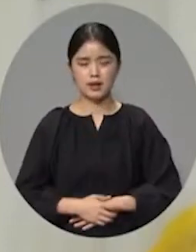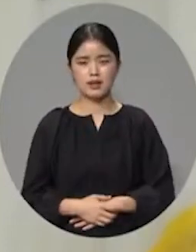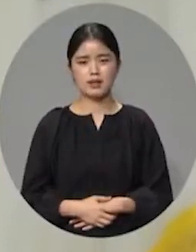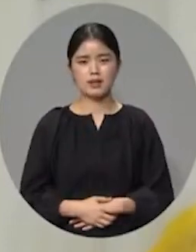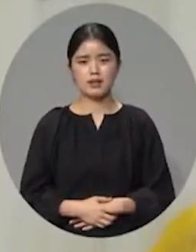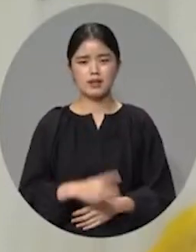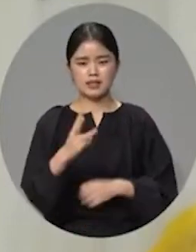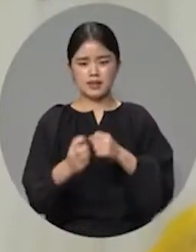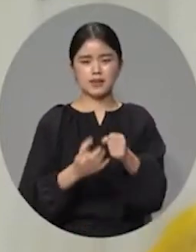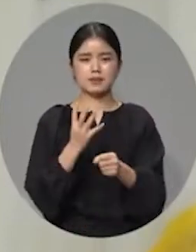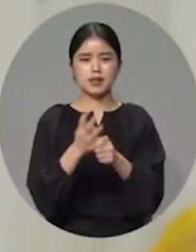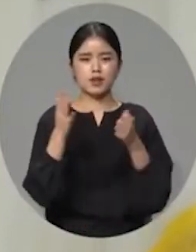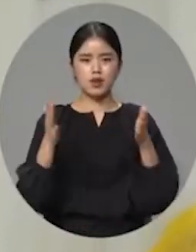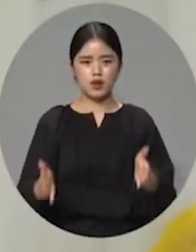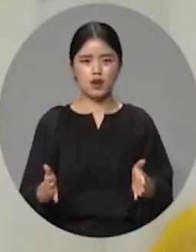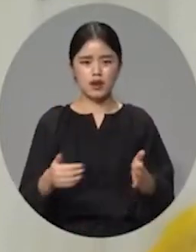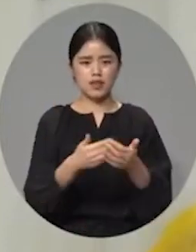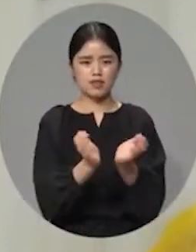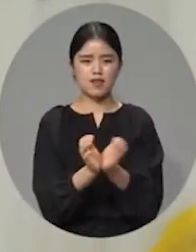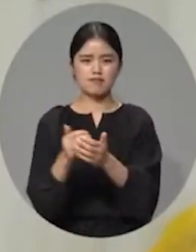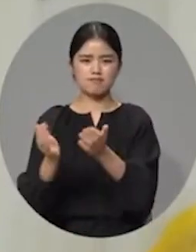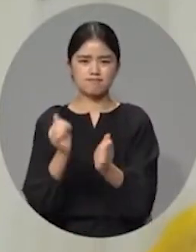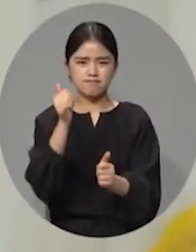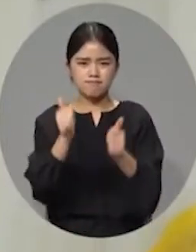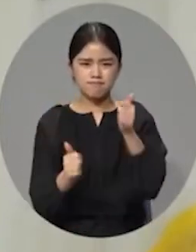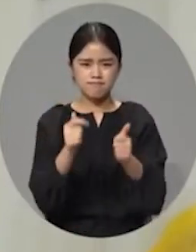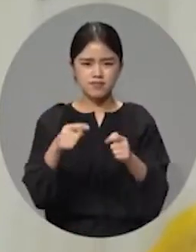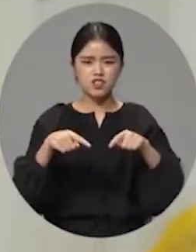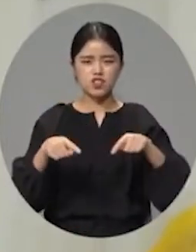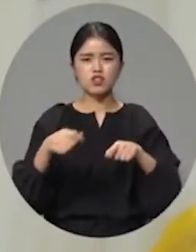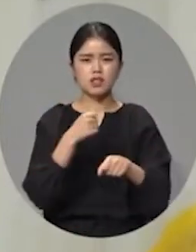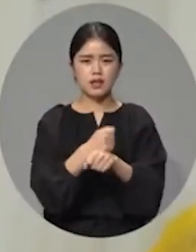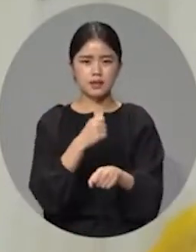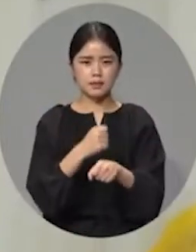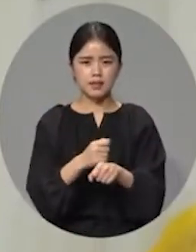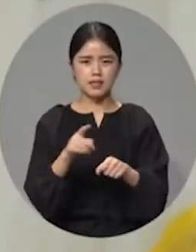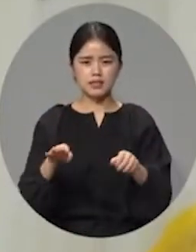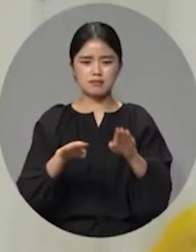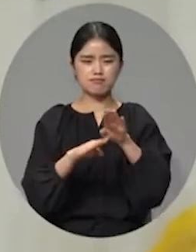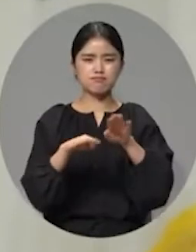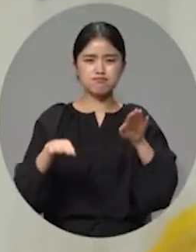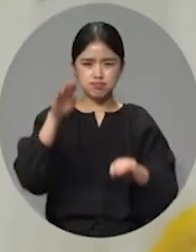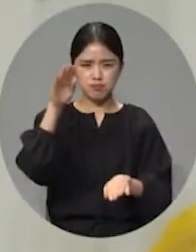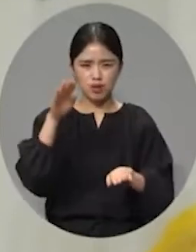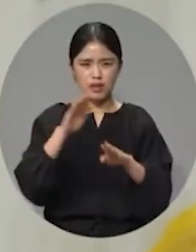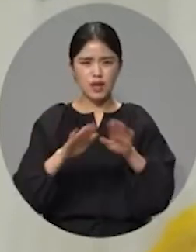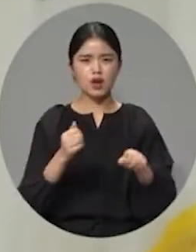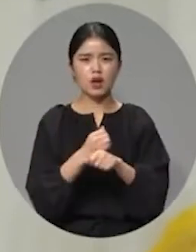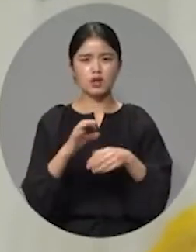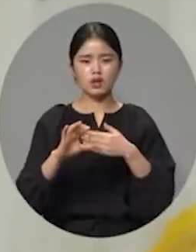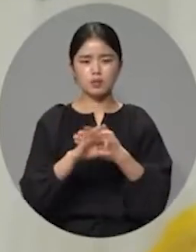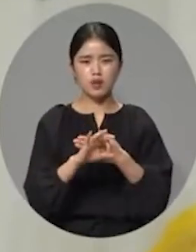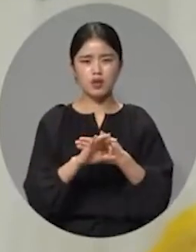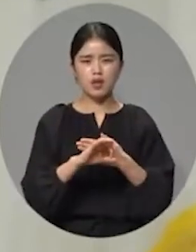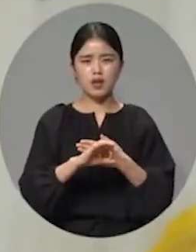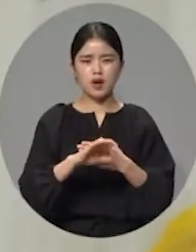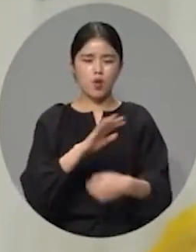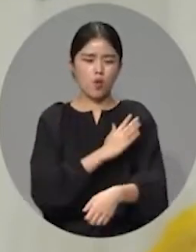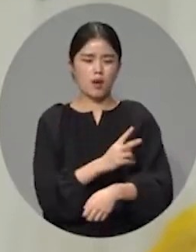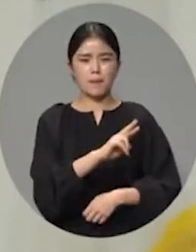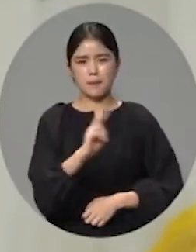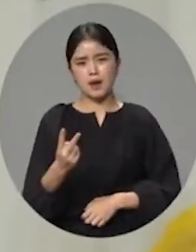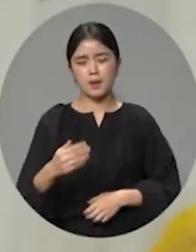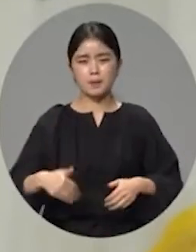34년 동안 양당 정치가 만들어낸 이 불평등을 해결하기 위해서는 과감한 기득권의 재조정이 필요하다고